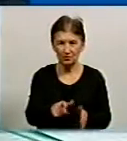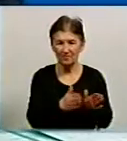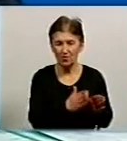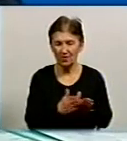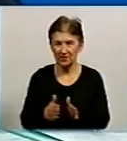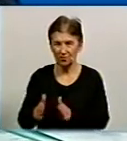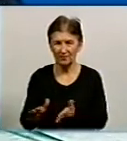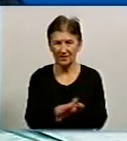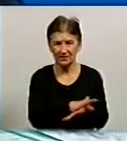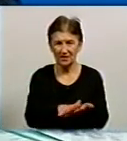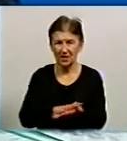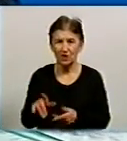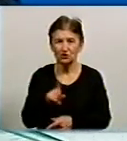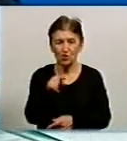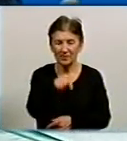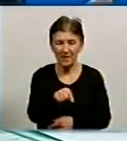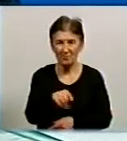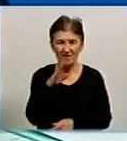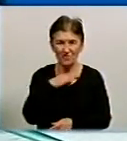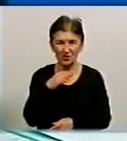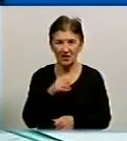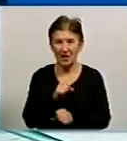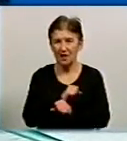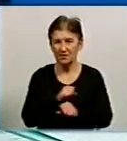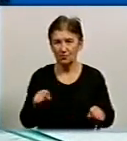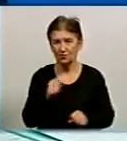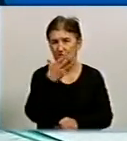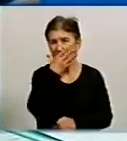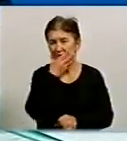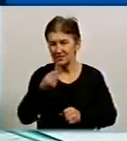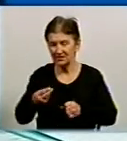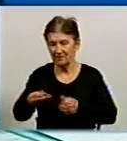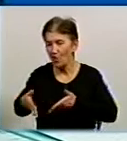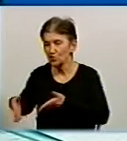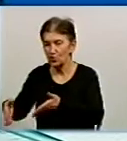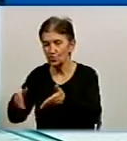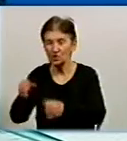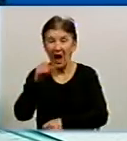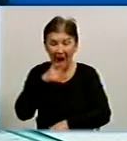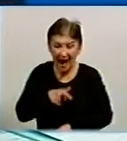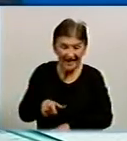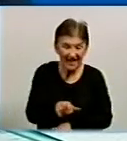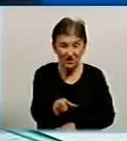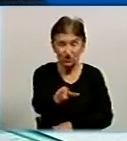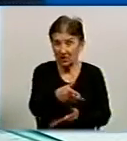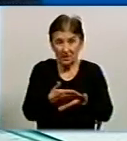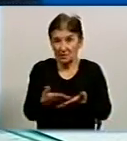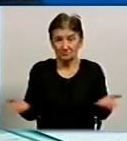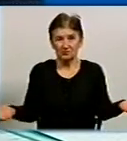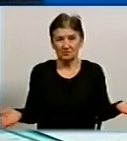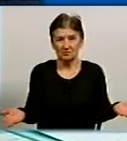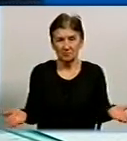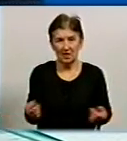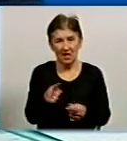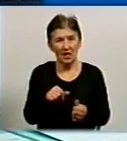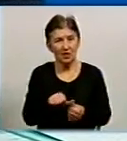для того, щоб все ж таки вода була, тому що, ну, можна, знаєте, зробити гарну доріжку, а річки не буде. Ну, і навіщо тоді набережна?